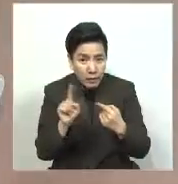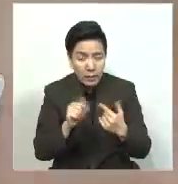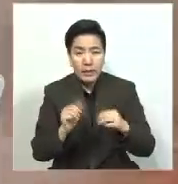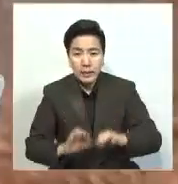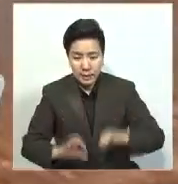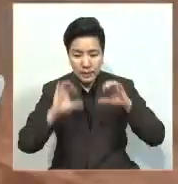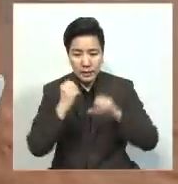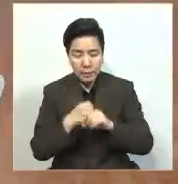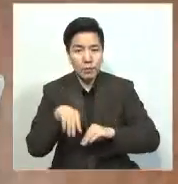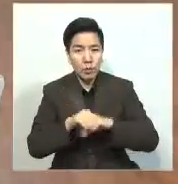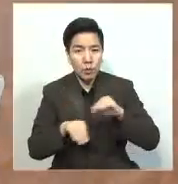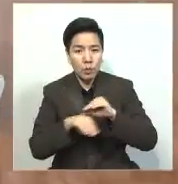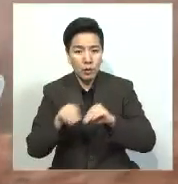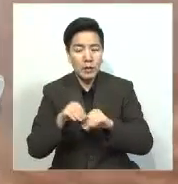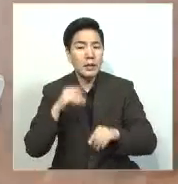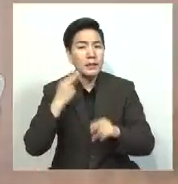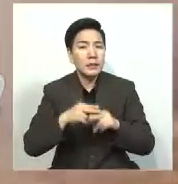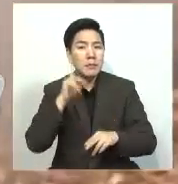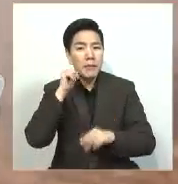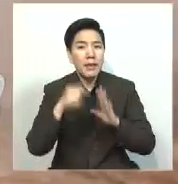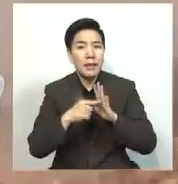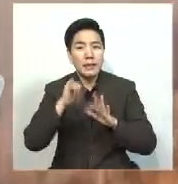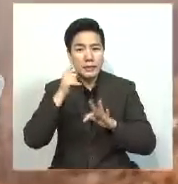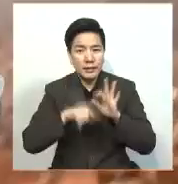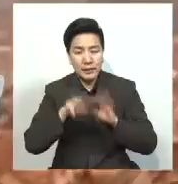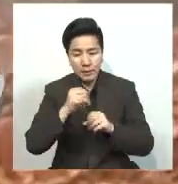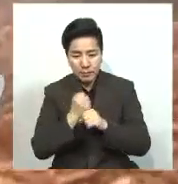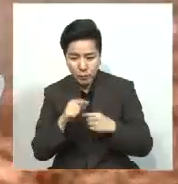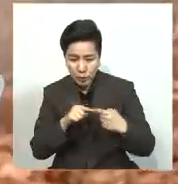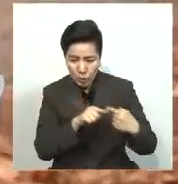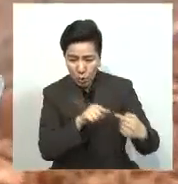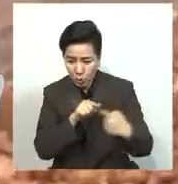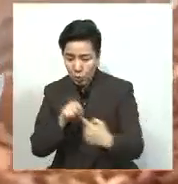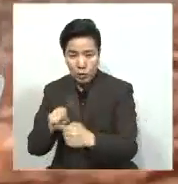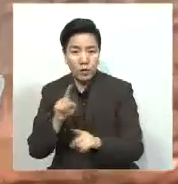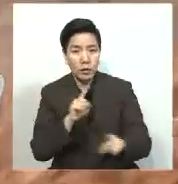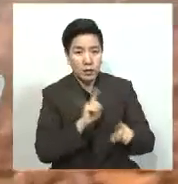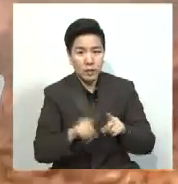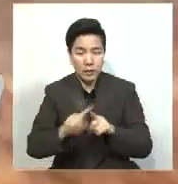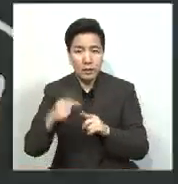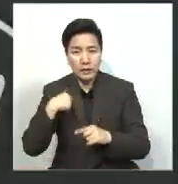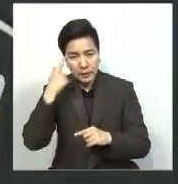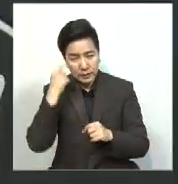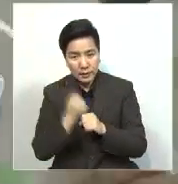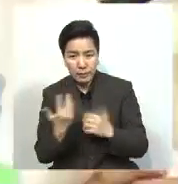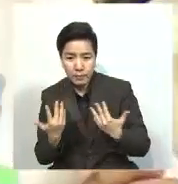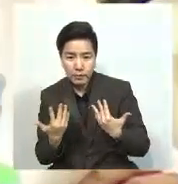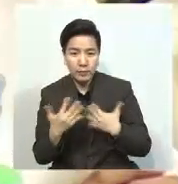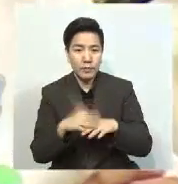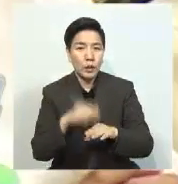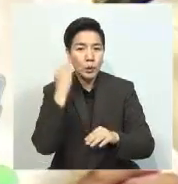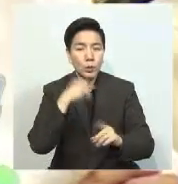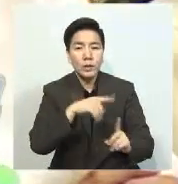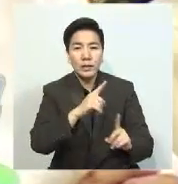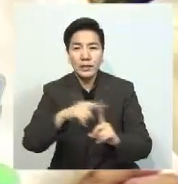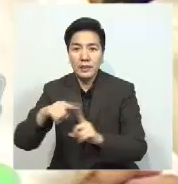ของภาครัฐก็จะเดินหน้าการพัฒนาแม่แจ่มโมเดล plus พัฒนาต่อยอดไปในพื้นที่ต่างๆเนื่องจากว่าเป็นการร่วมมือร่วมใจของทุกพื้น